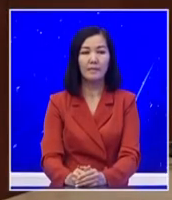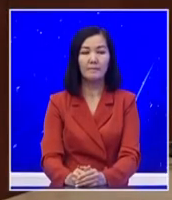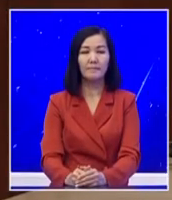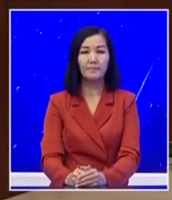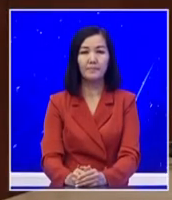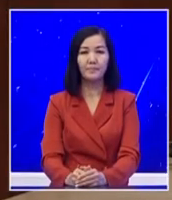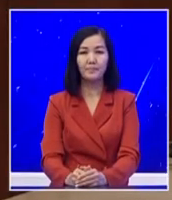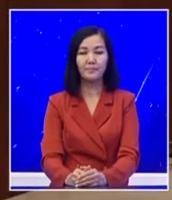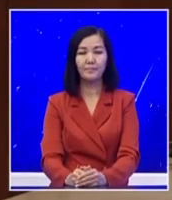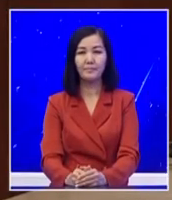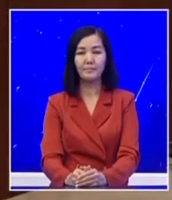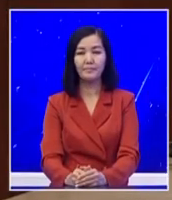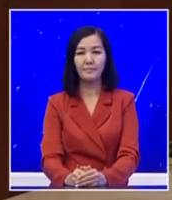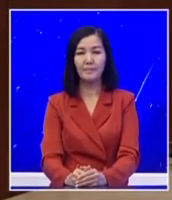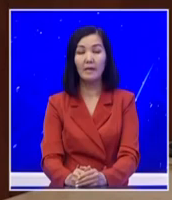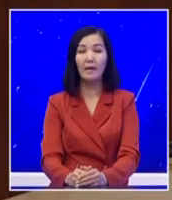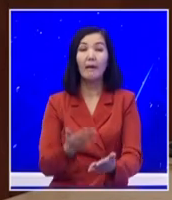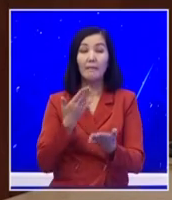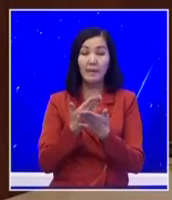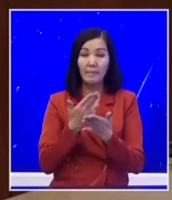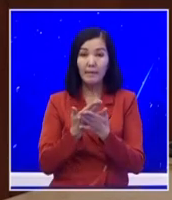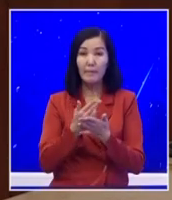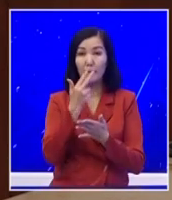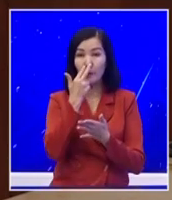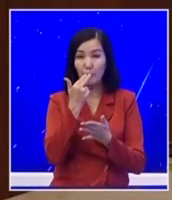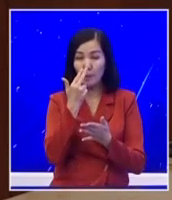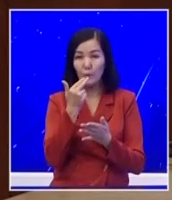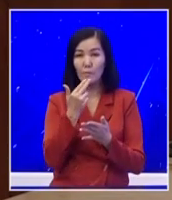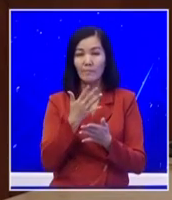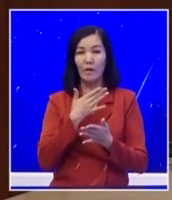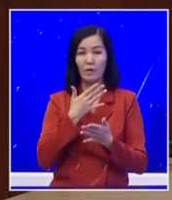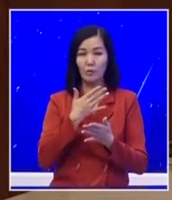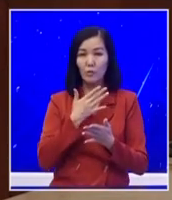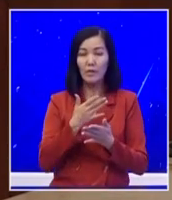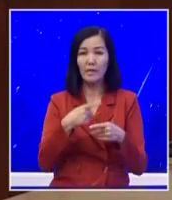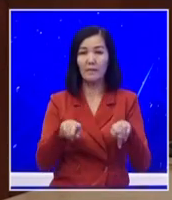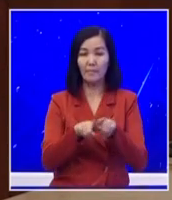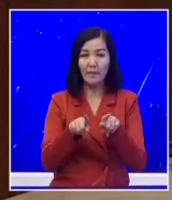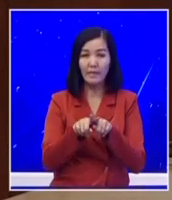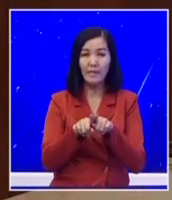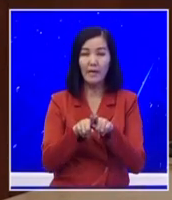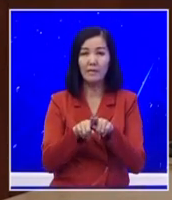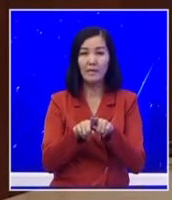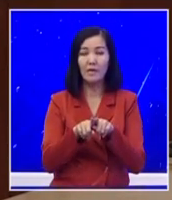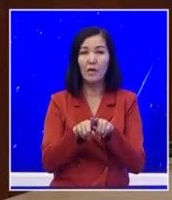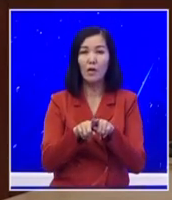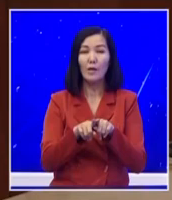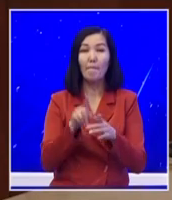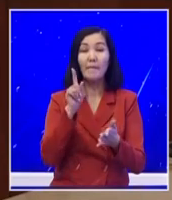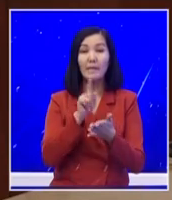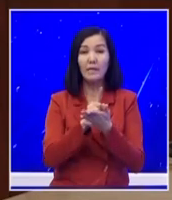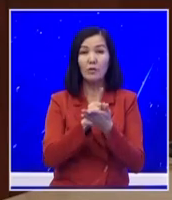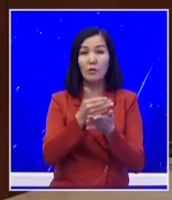катаральные явления, как насморк, каш... Егер сізде мұрынна су ағу, жөтел сияқты катаралды құбылыстар болса, онда жөтелу кезінде міндетті